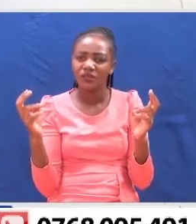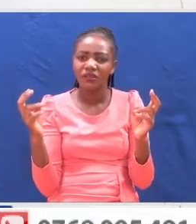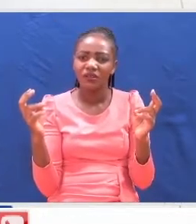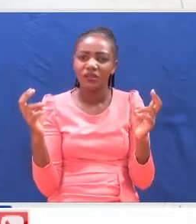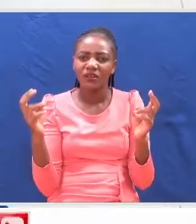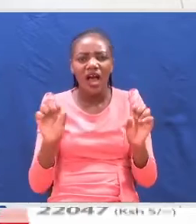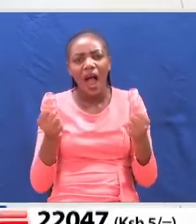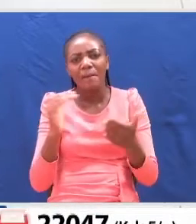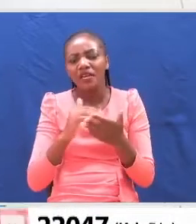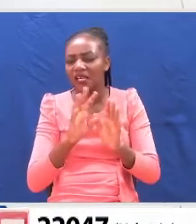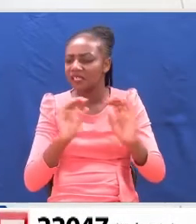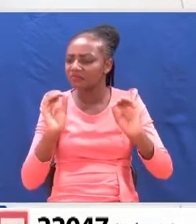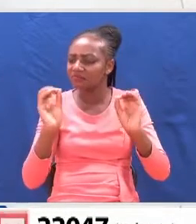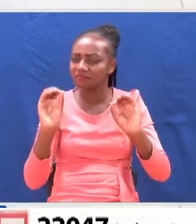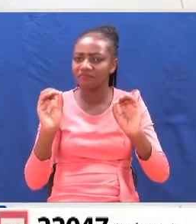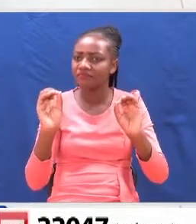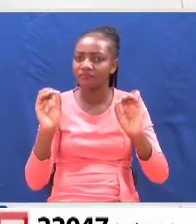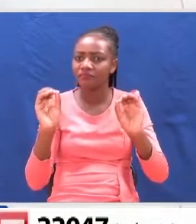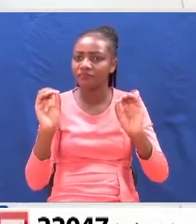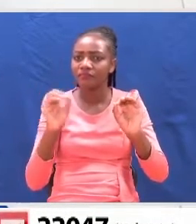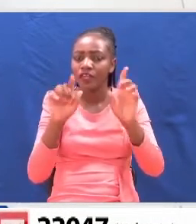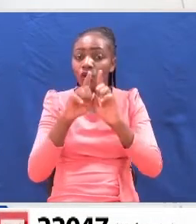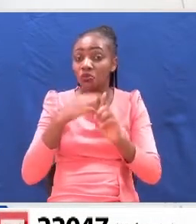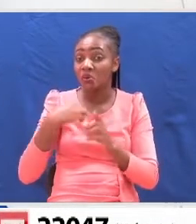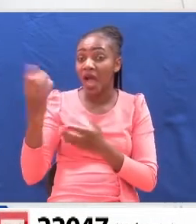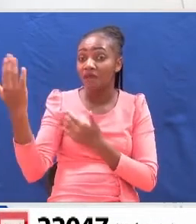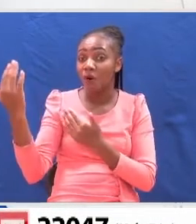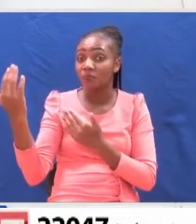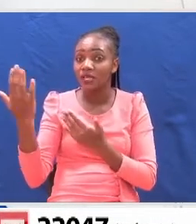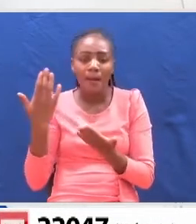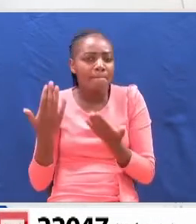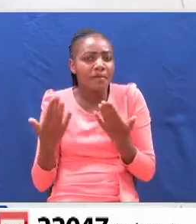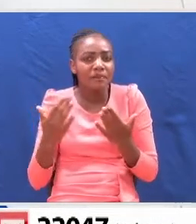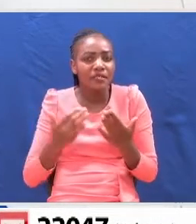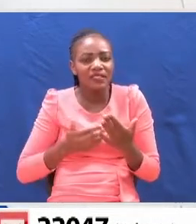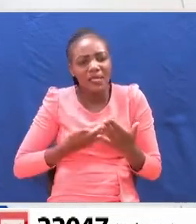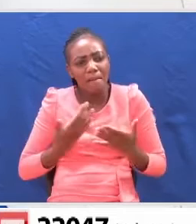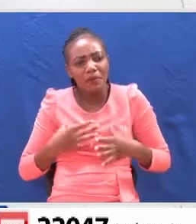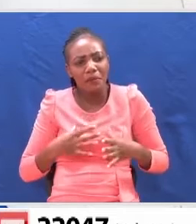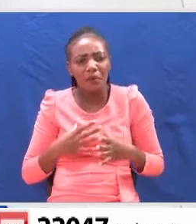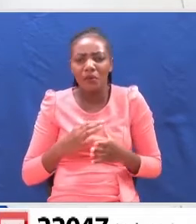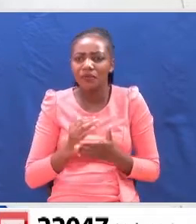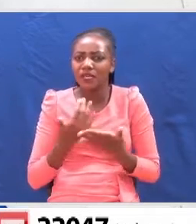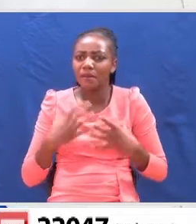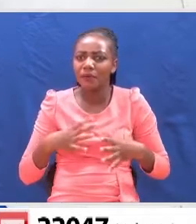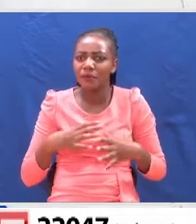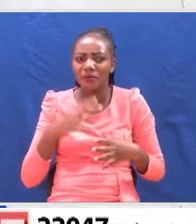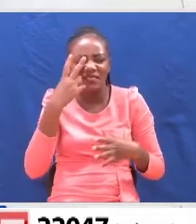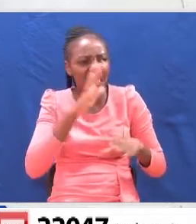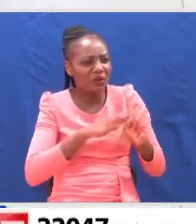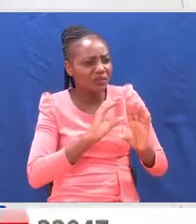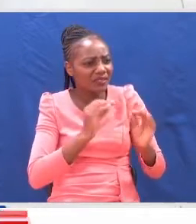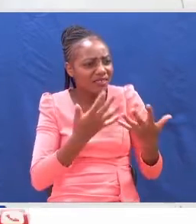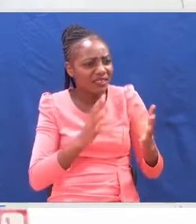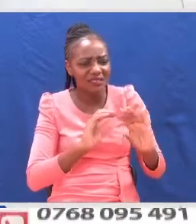haijawahi kutokezea. Kwa hivyo kuna matarajio ya watu fulani, kuna wale wanakuanga tu critics. Hawezi kuona kitu kizuri